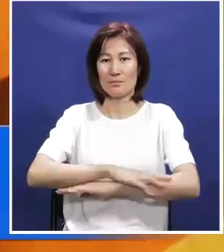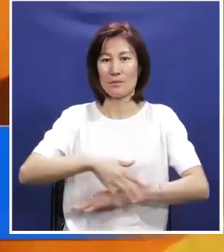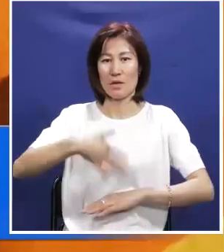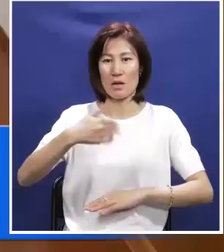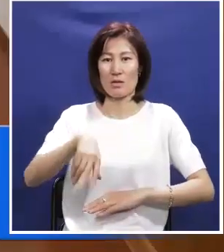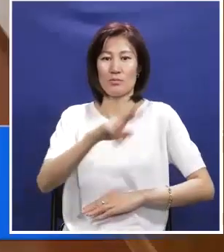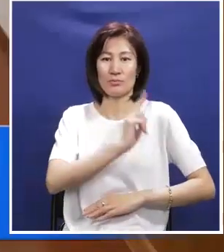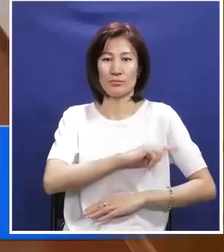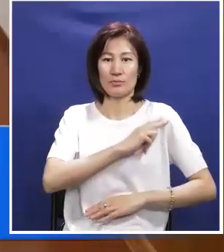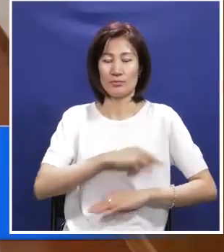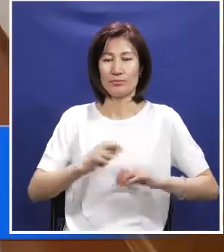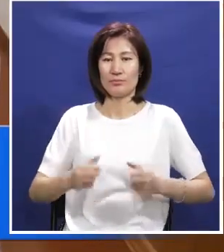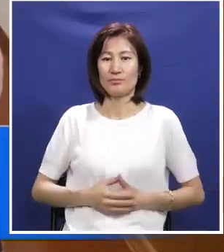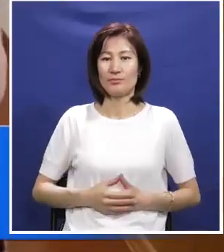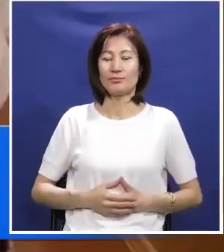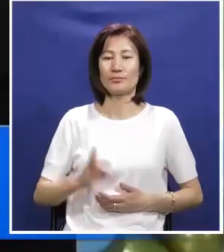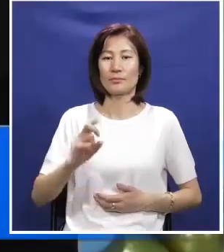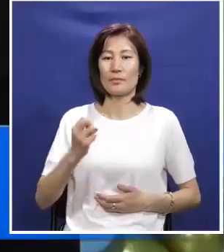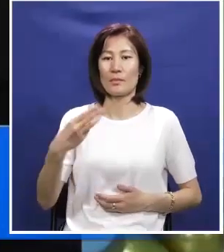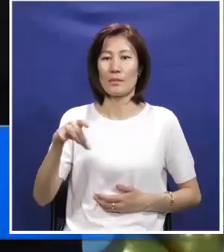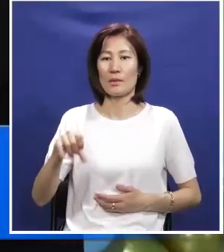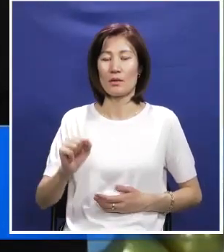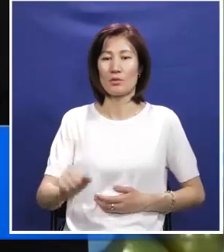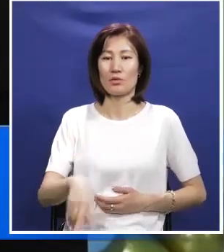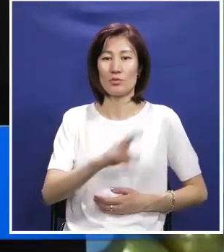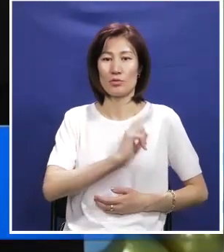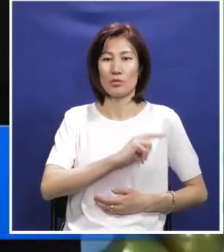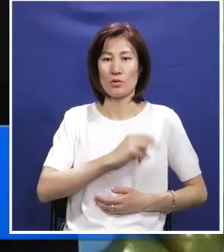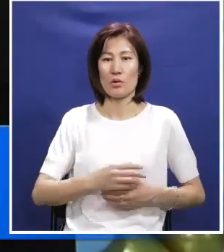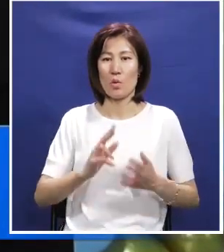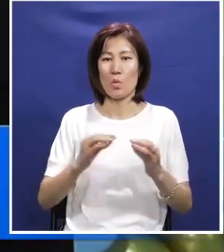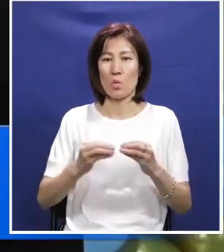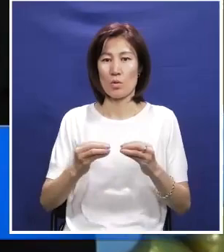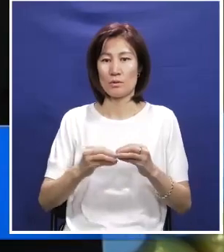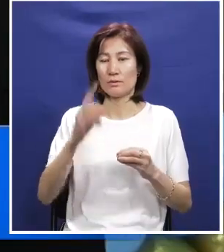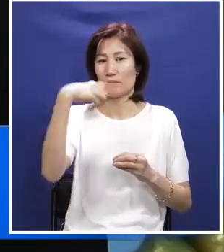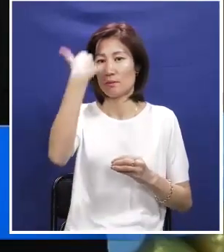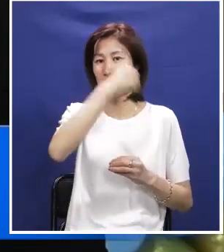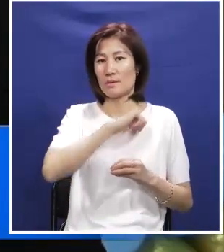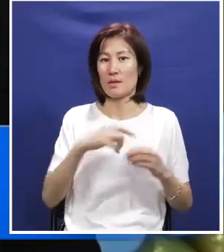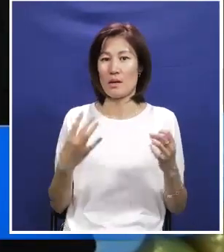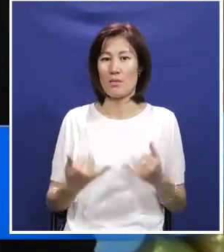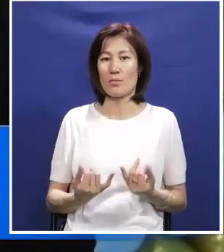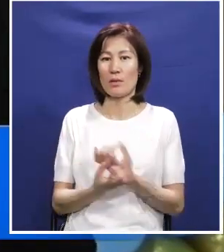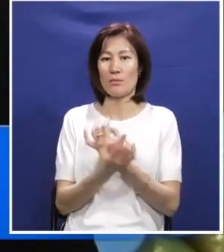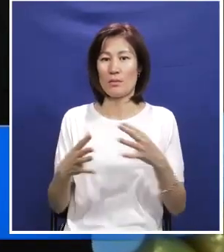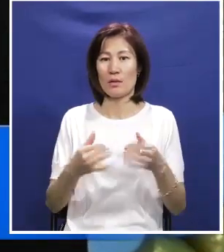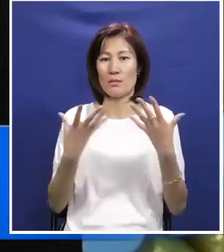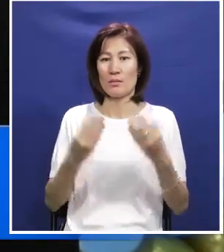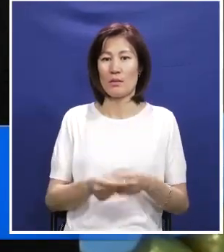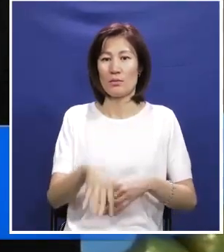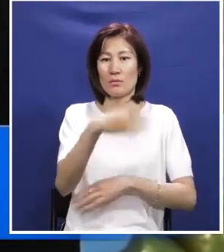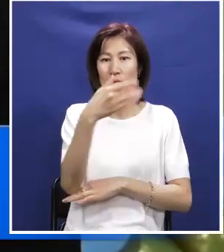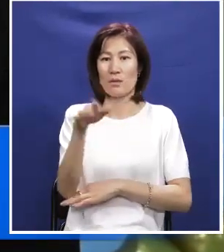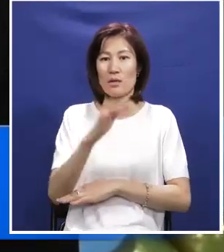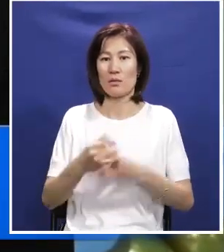шақты қызметкер еңбек етіп жатыр. Балабақшамыздың жұмыс істеп жатқаныға міне 10 жылда болды. Бүгінгі мерекемізді осы